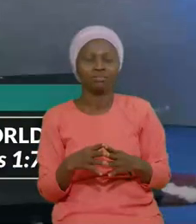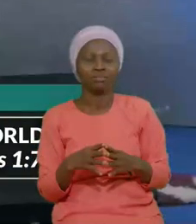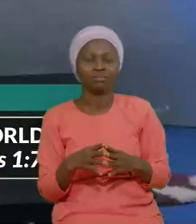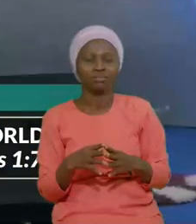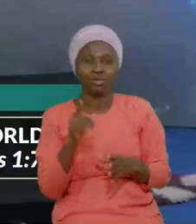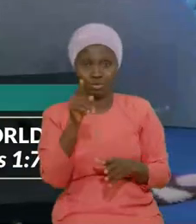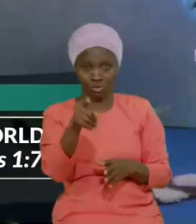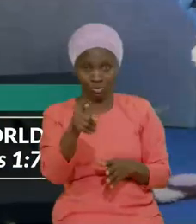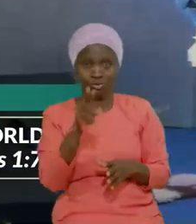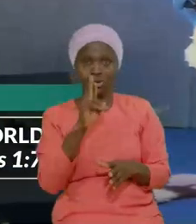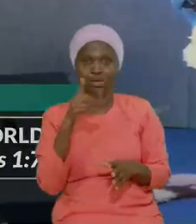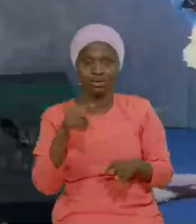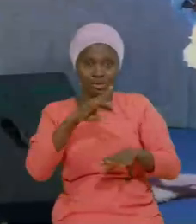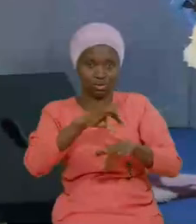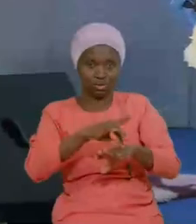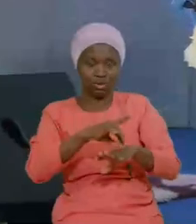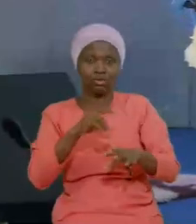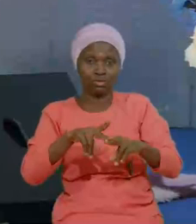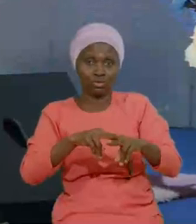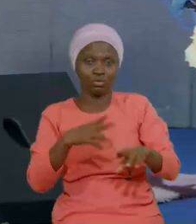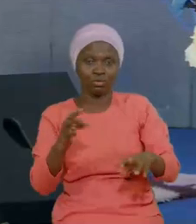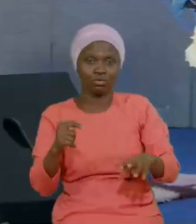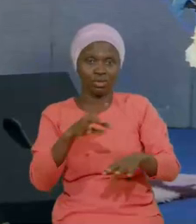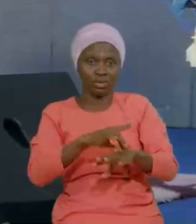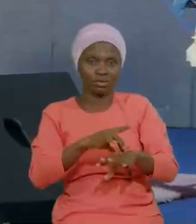Vous êtes le sel de la terre.